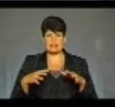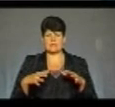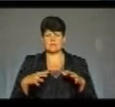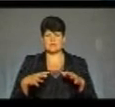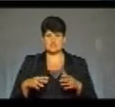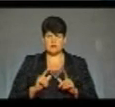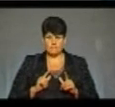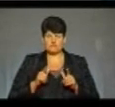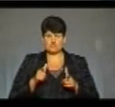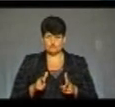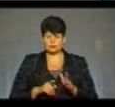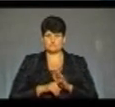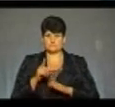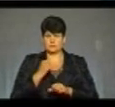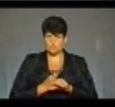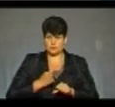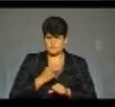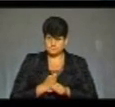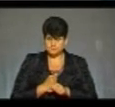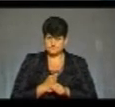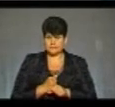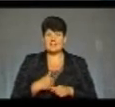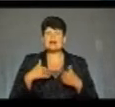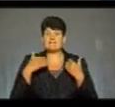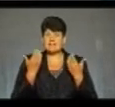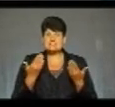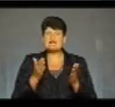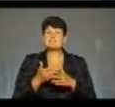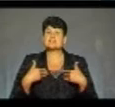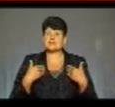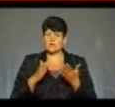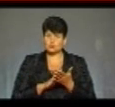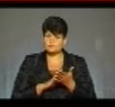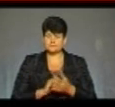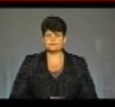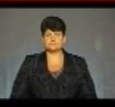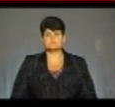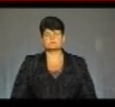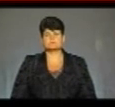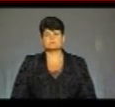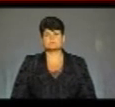зі вступом до повноважень та початком роботи. Я вас вітаю.